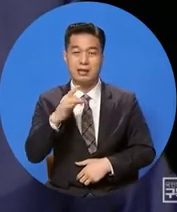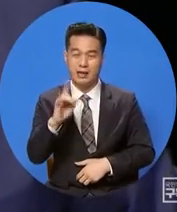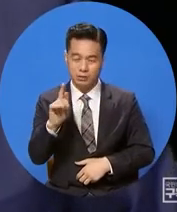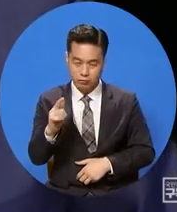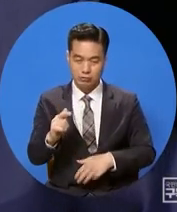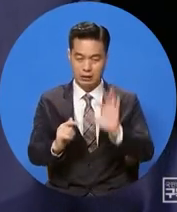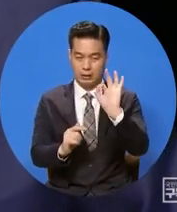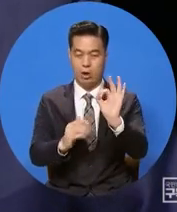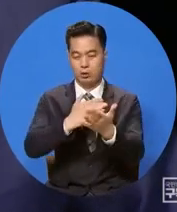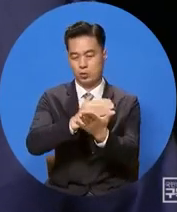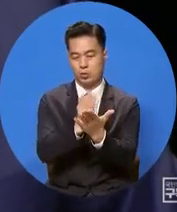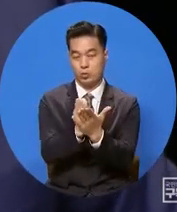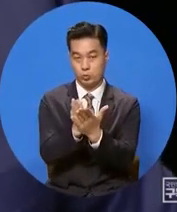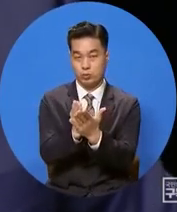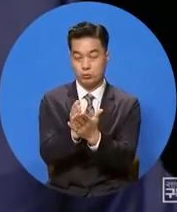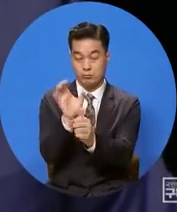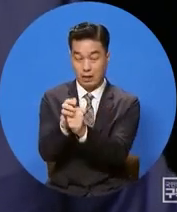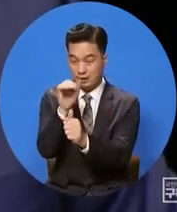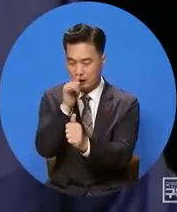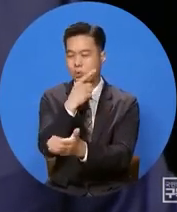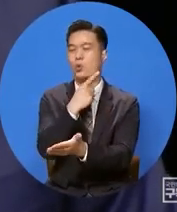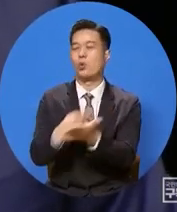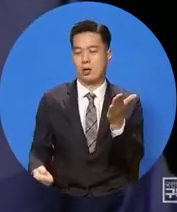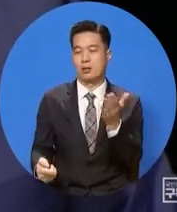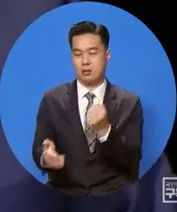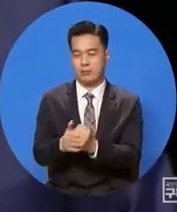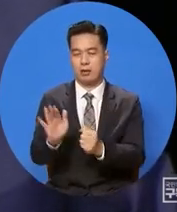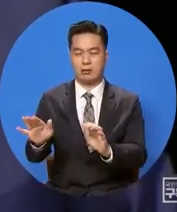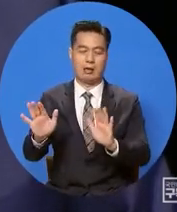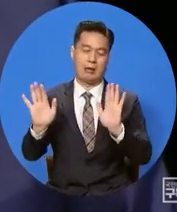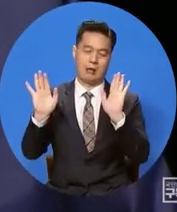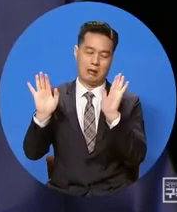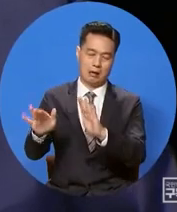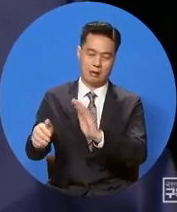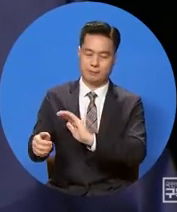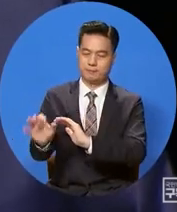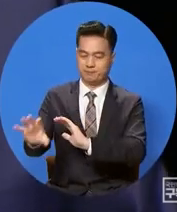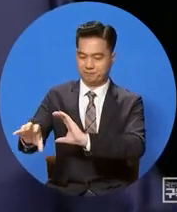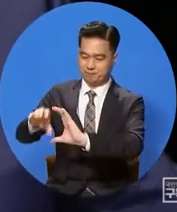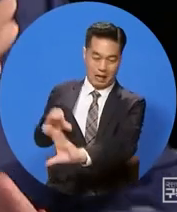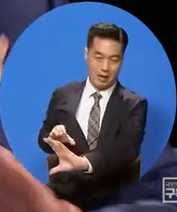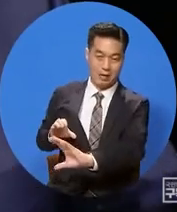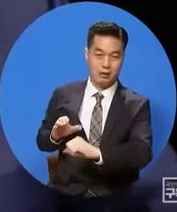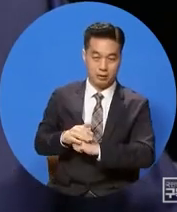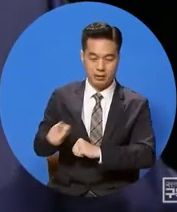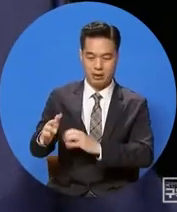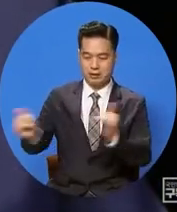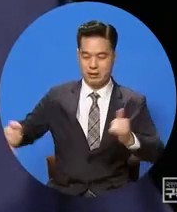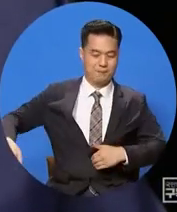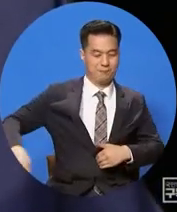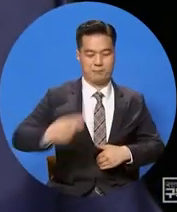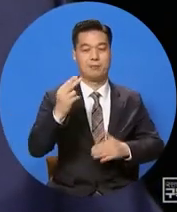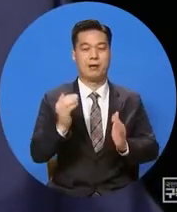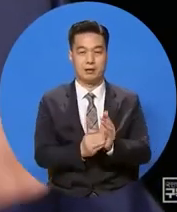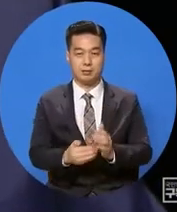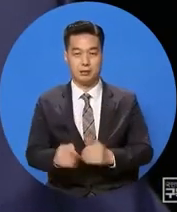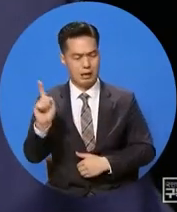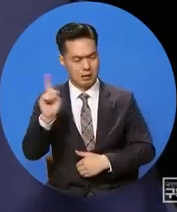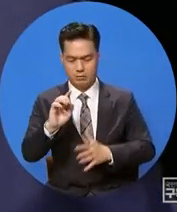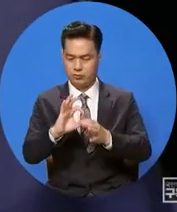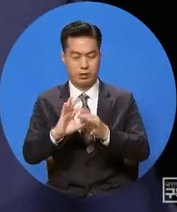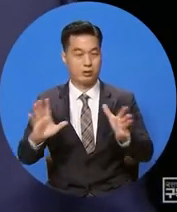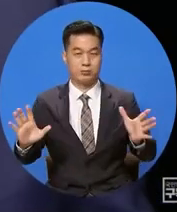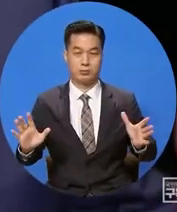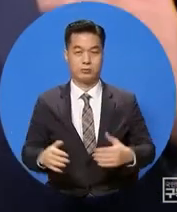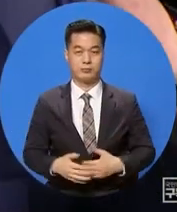가지의 주식을 전부 했는데 손실을 봐서 저희 집사람은 거기서 안 되겠다 해서 돈을 빼고 그 사람하고는 절연을 했습니다. 아무 적이